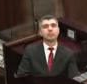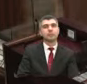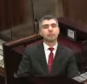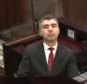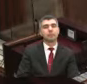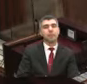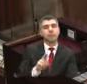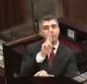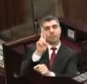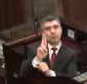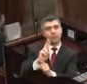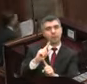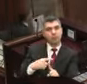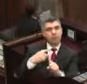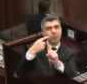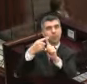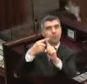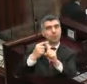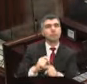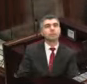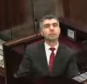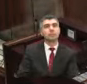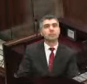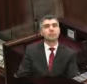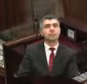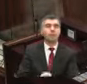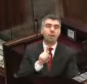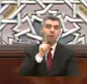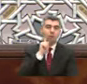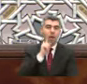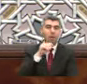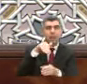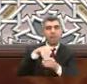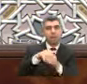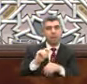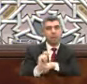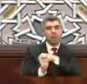التعقيب للسيدة النائبة من الفريق الحركي.